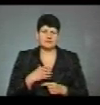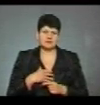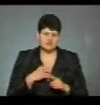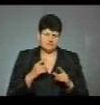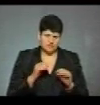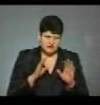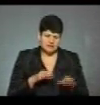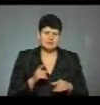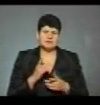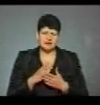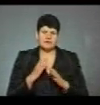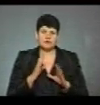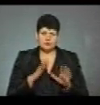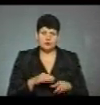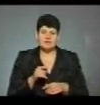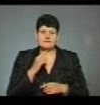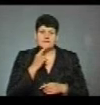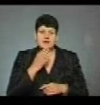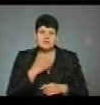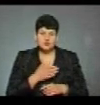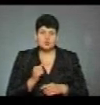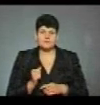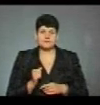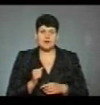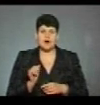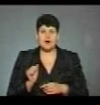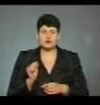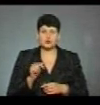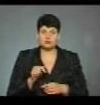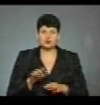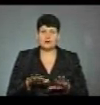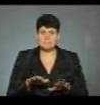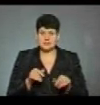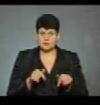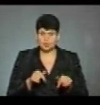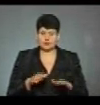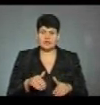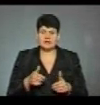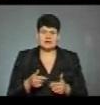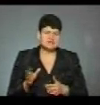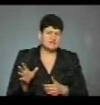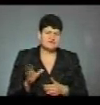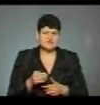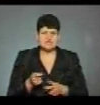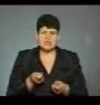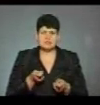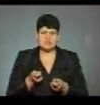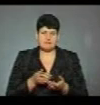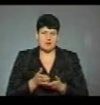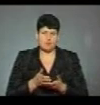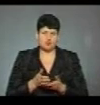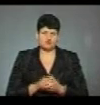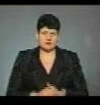хоч там є і автобус, і все, але їм важко. А тому тут на місці надаються всі адміністративні